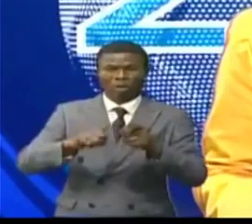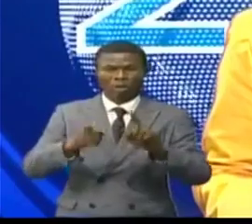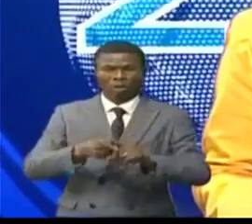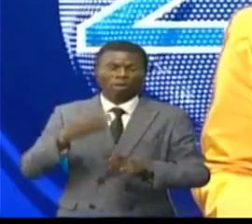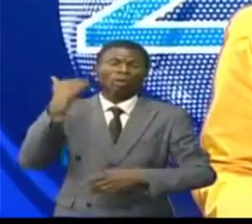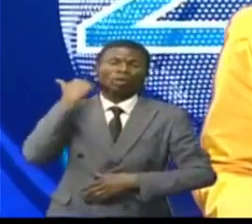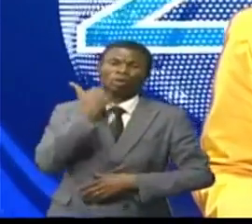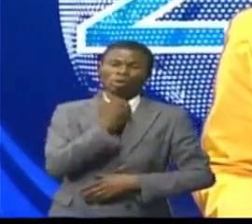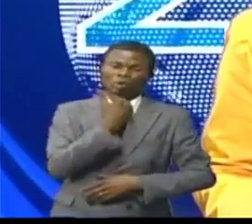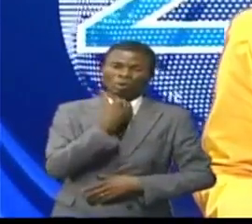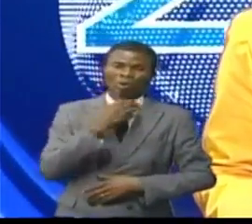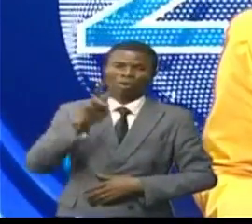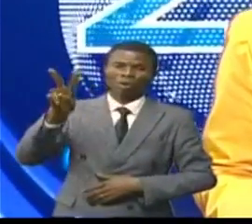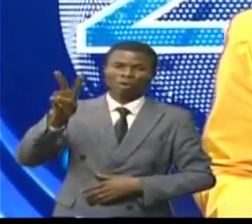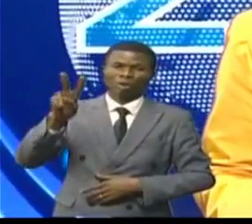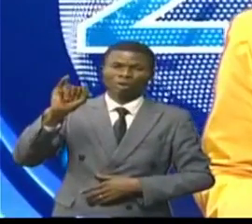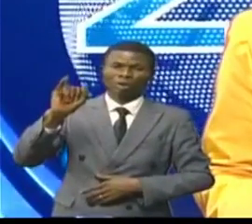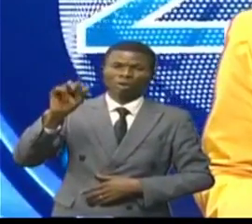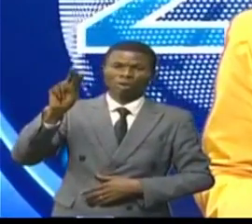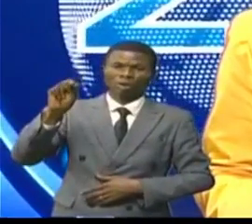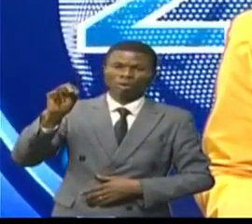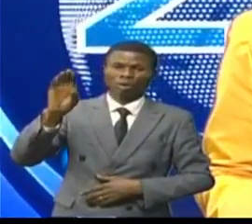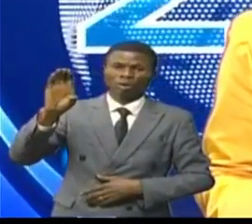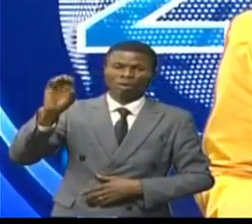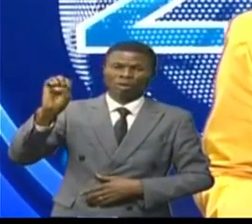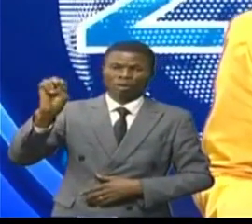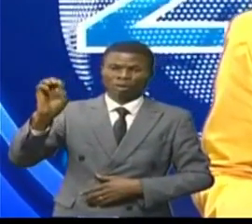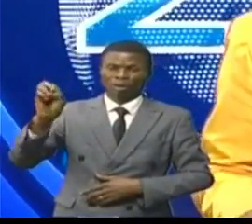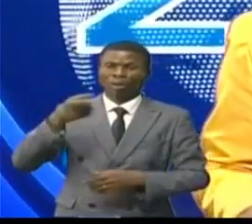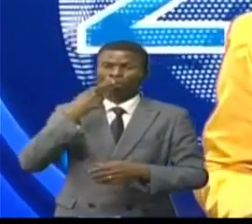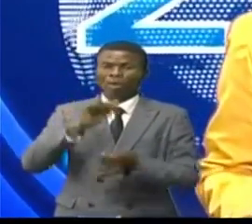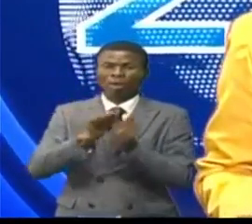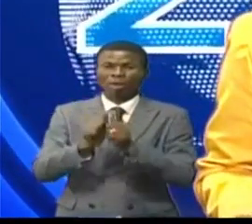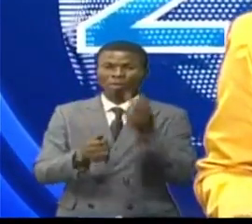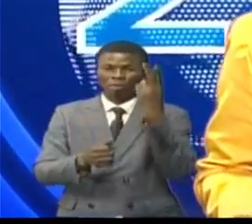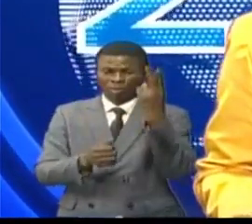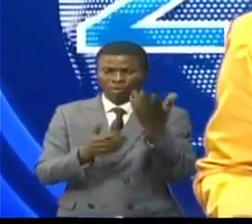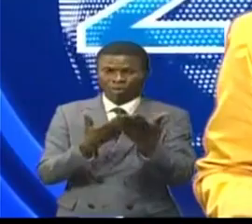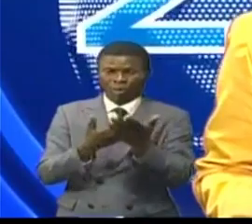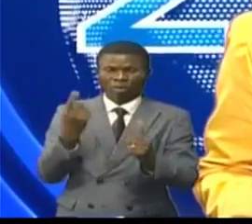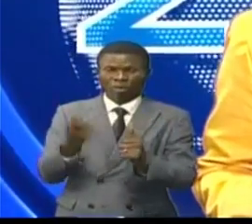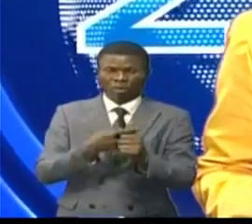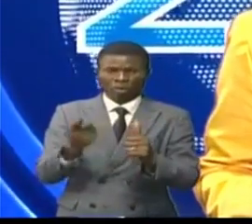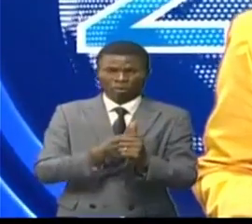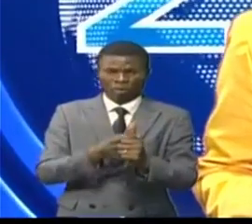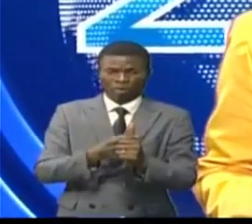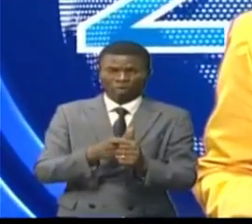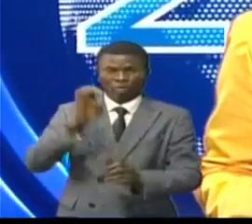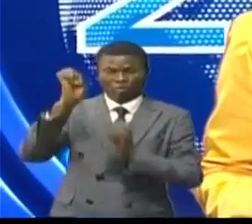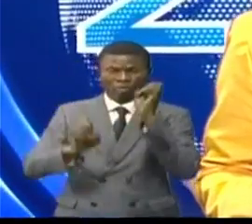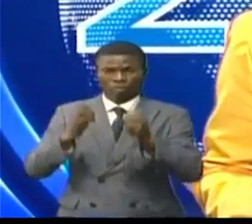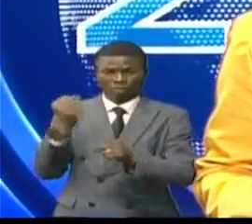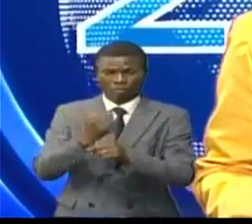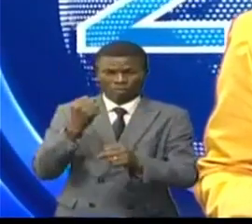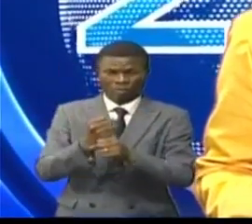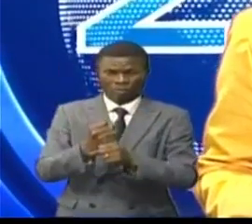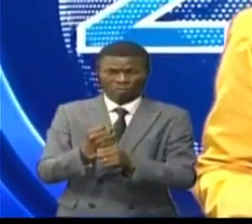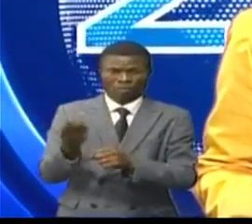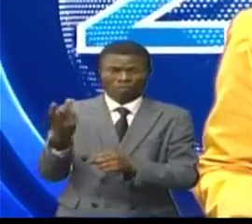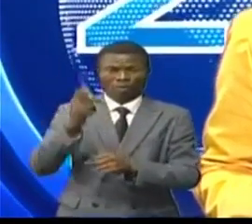ougandais Vincent Bamalangishi. Deux points étaient inscrits à l'ordre du jour, à savoir l'évaluation des opérations